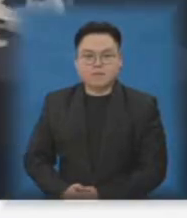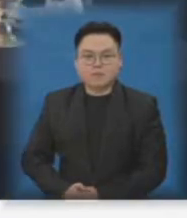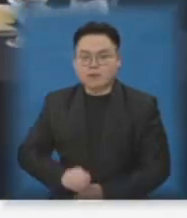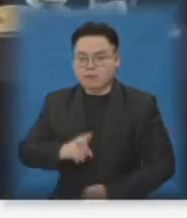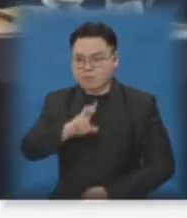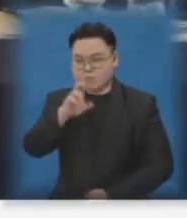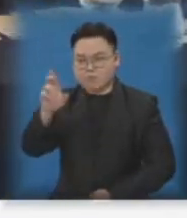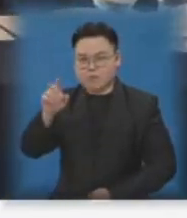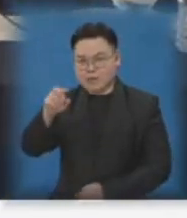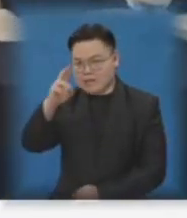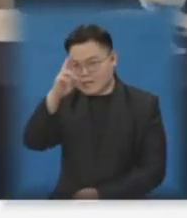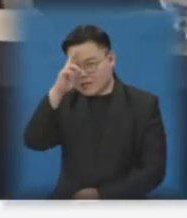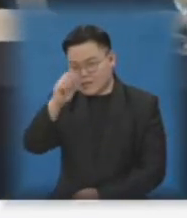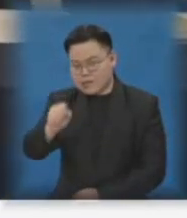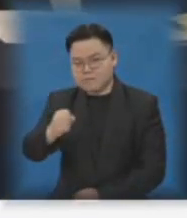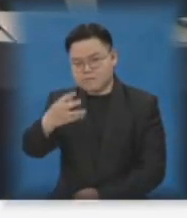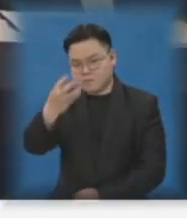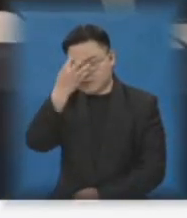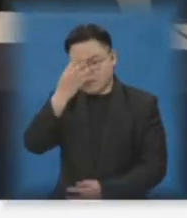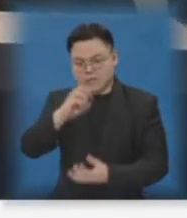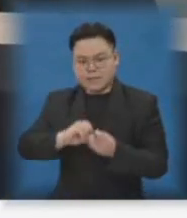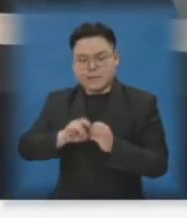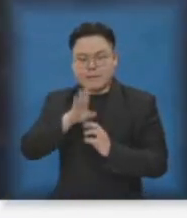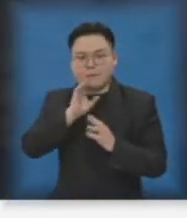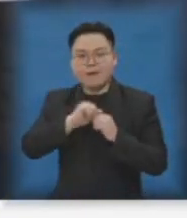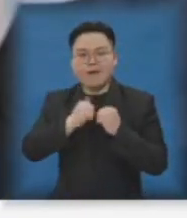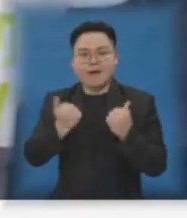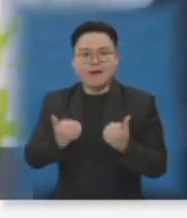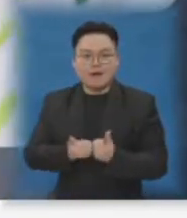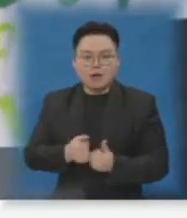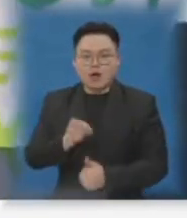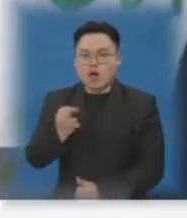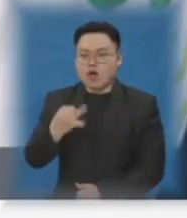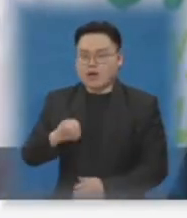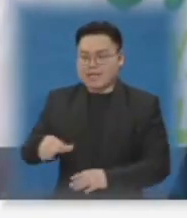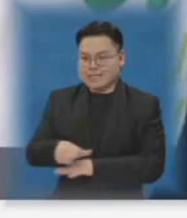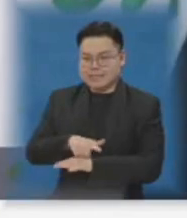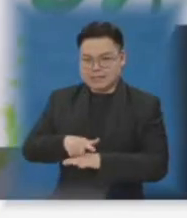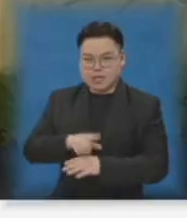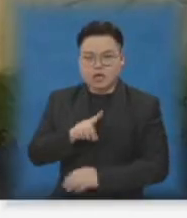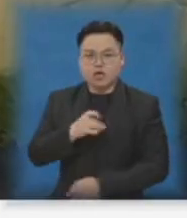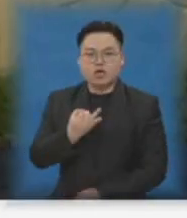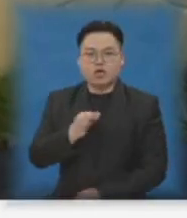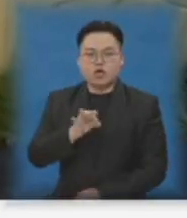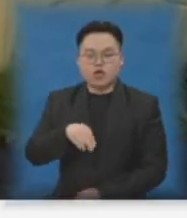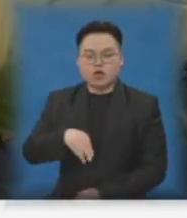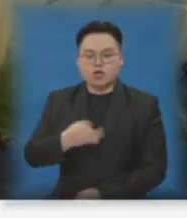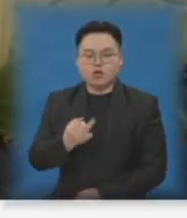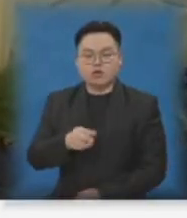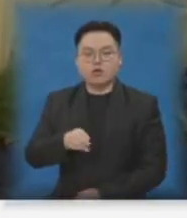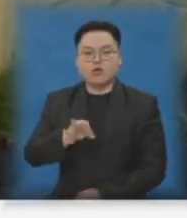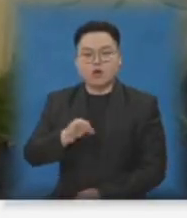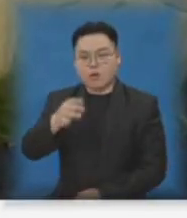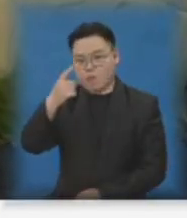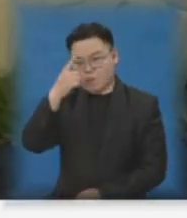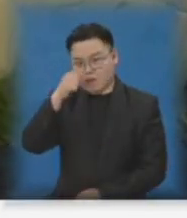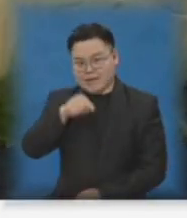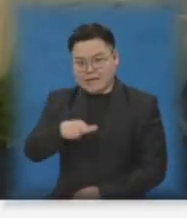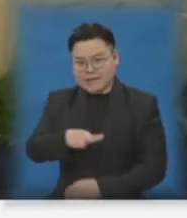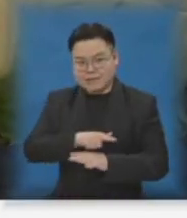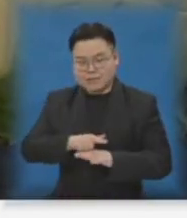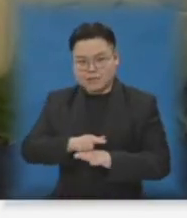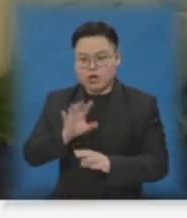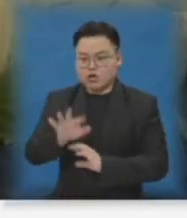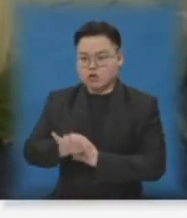Байгаль орчин аялал жуулчлалын яам засгийн газрын хэрэгжүүлэгч агентлаг ойн газар Rio Tinto Монгол компани олон улсын байгаль хамгаалалт нийгэмлэг төрийн